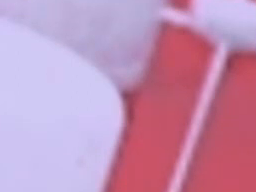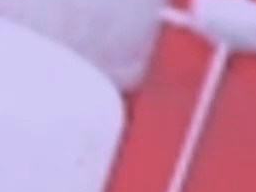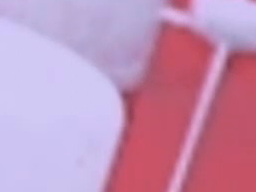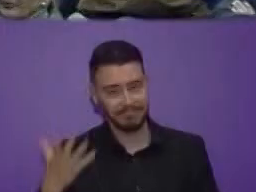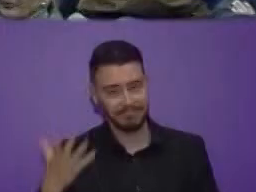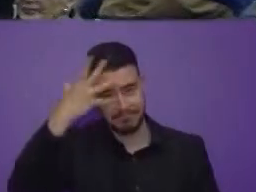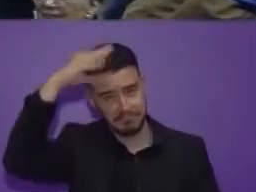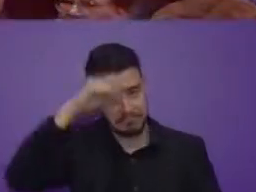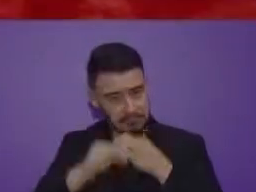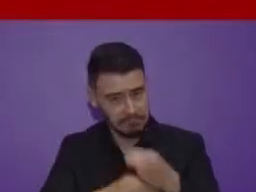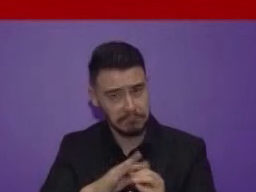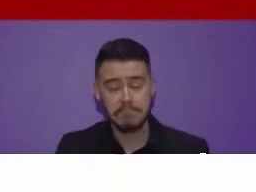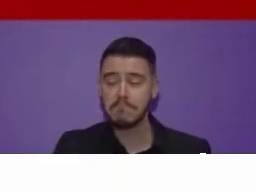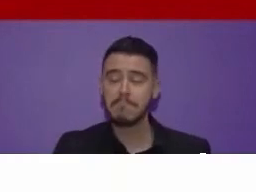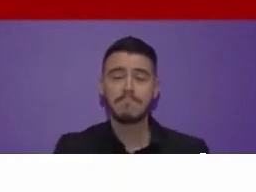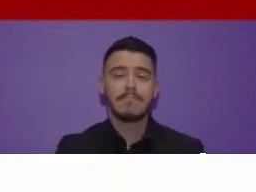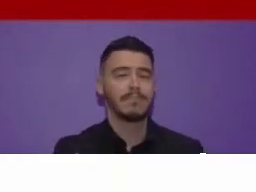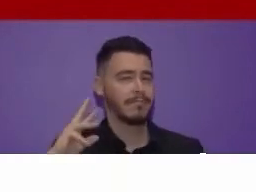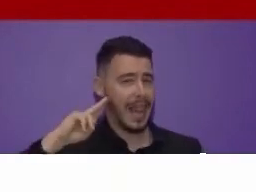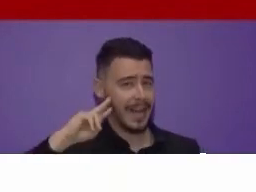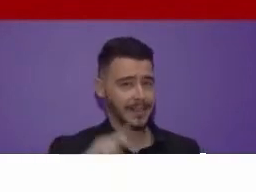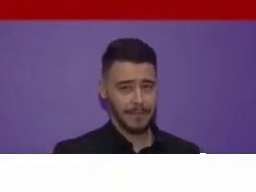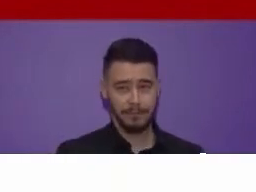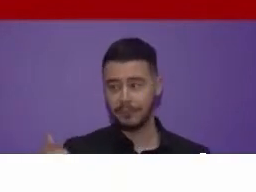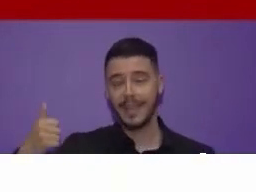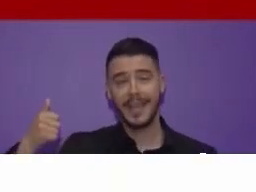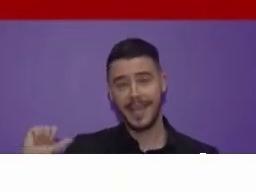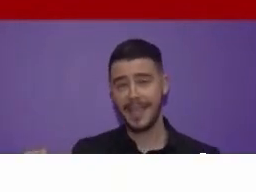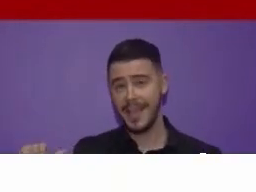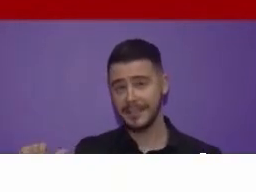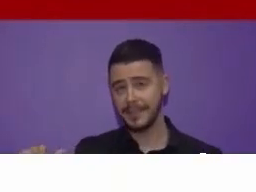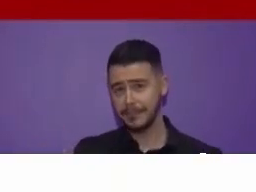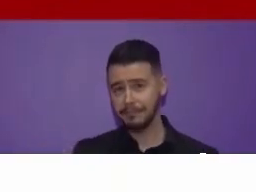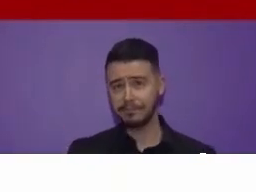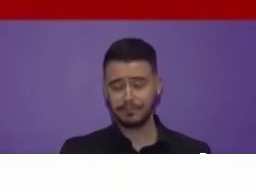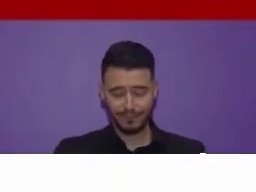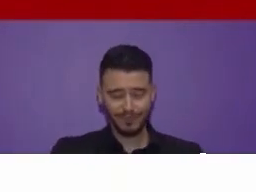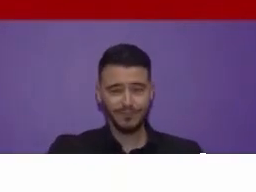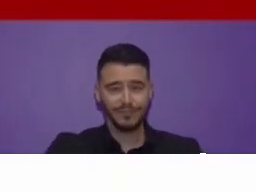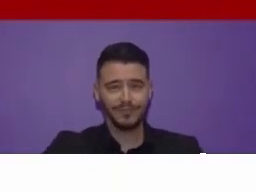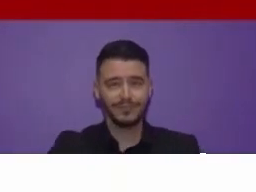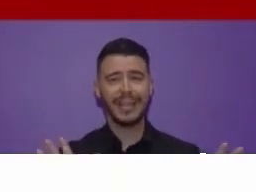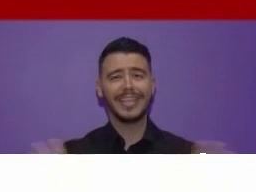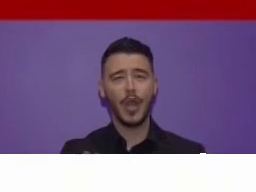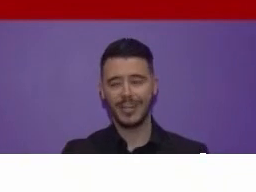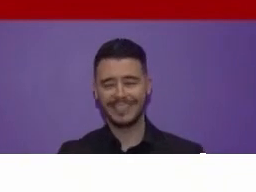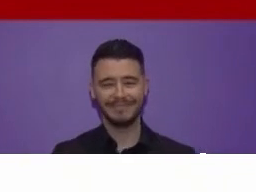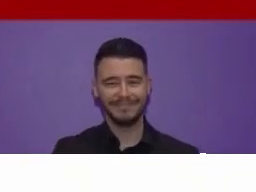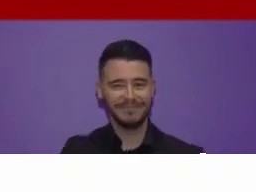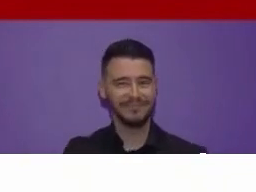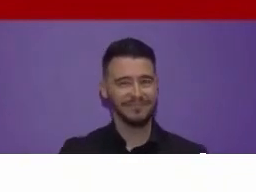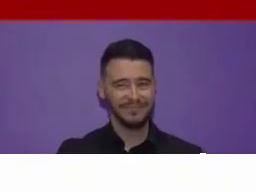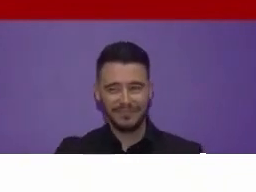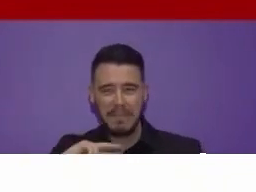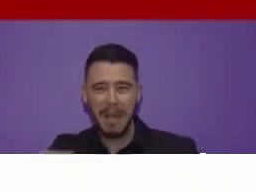Λάρισα. Στη χθεσινή συζήτηση των πολιτικών αρχηγών πιστεύω ότι όλοι